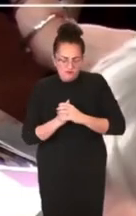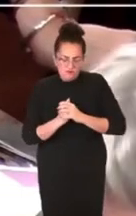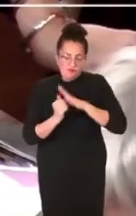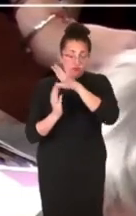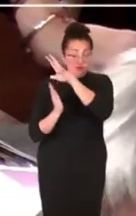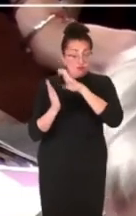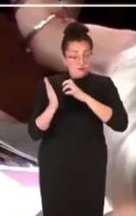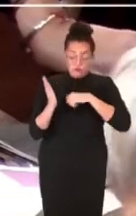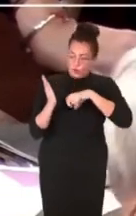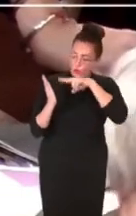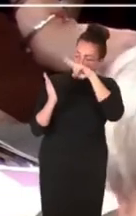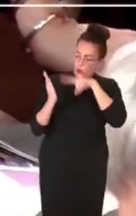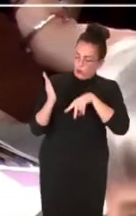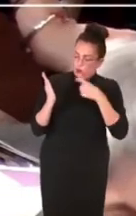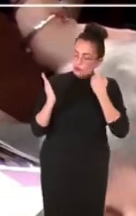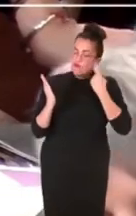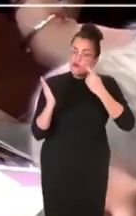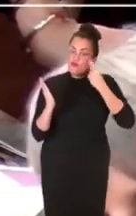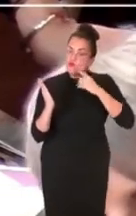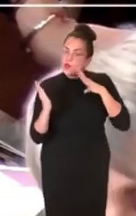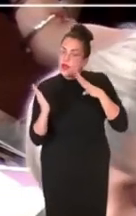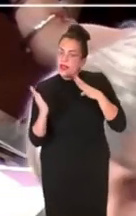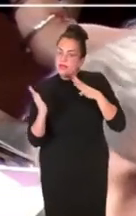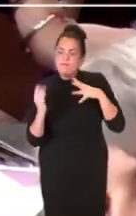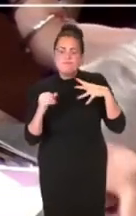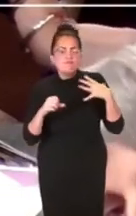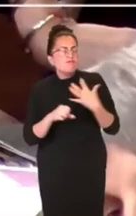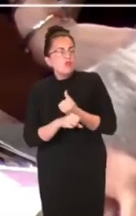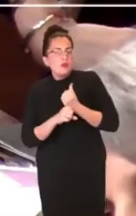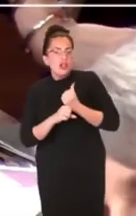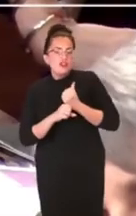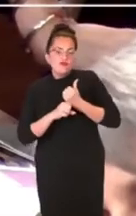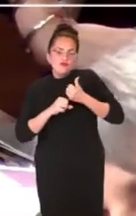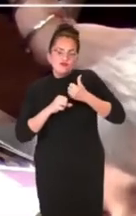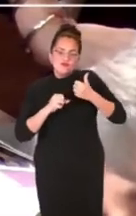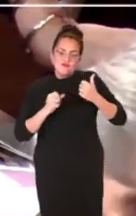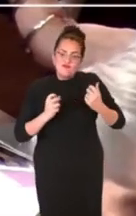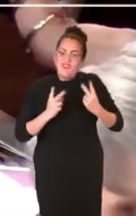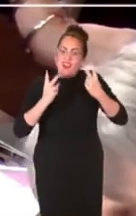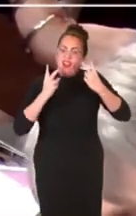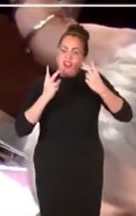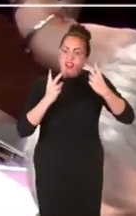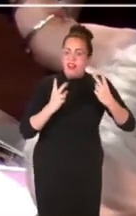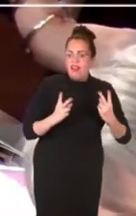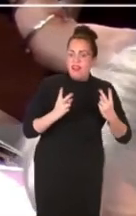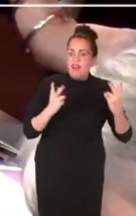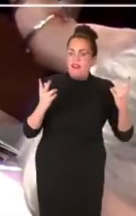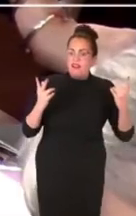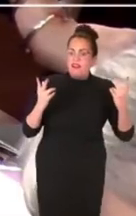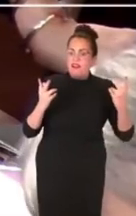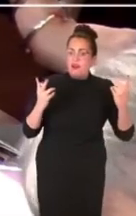on capitalise et on valorise moins les expériences ou les savoirs